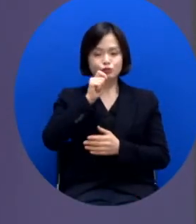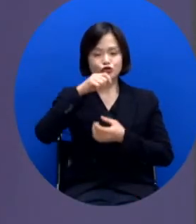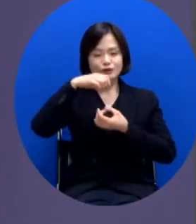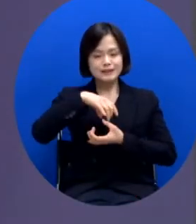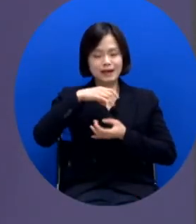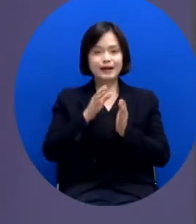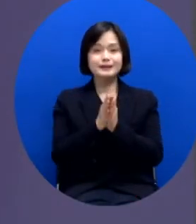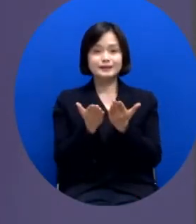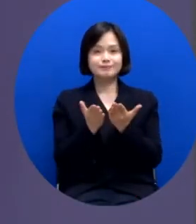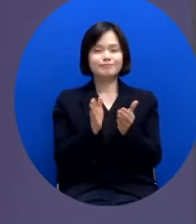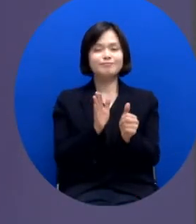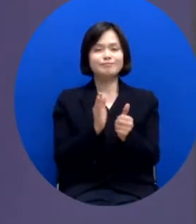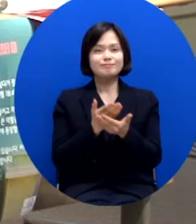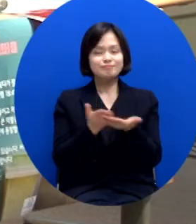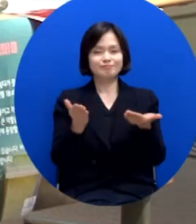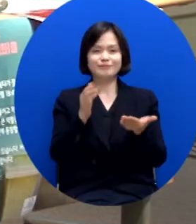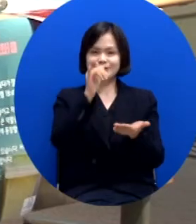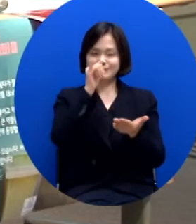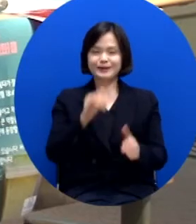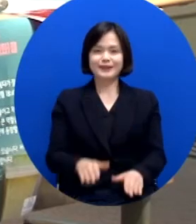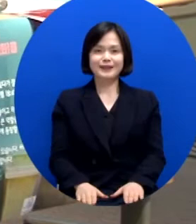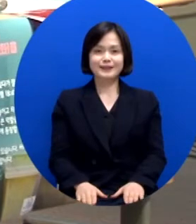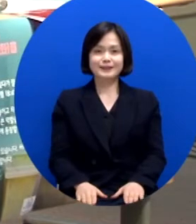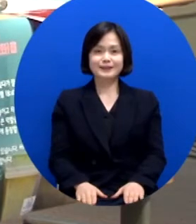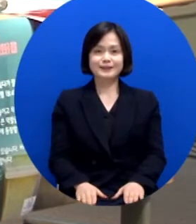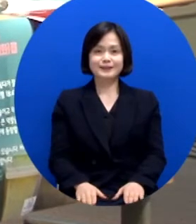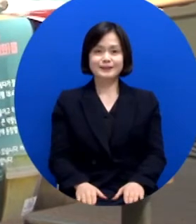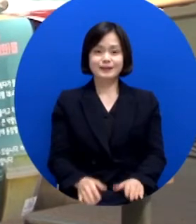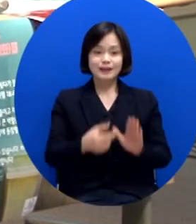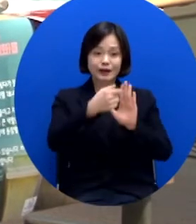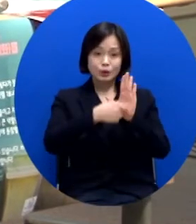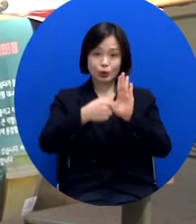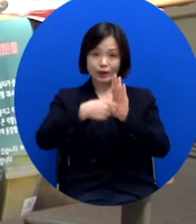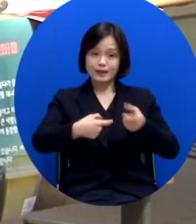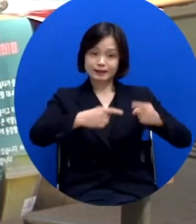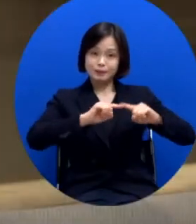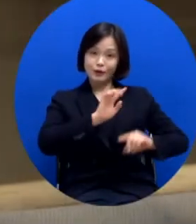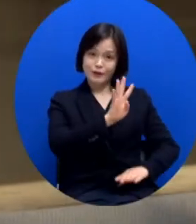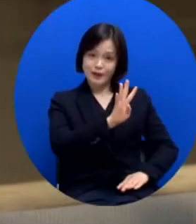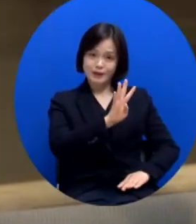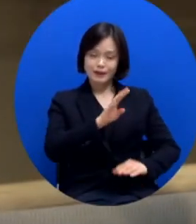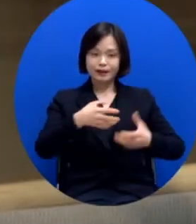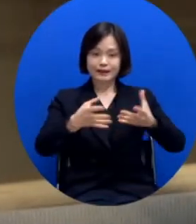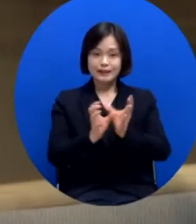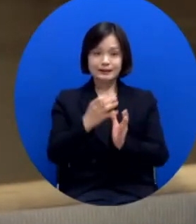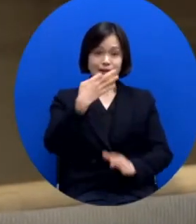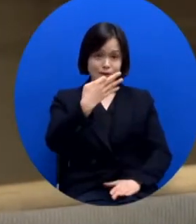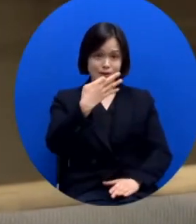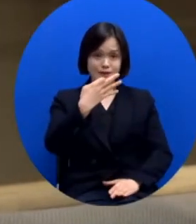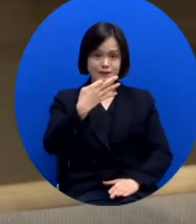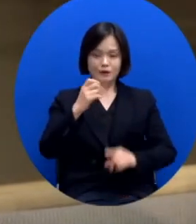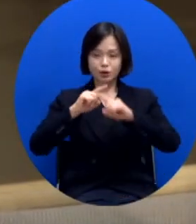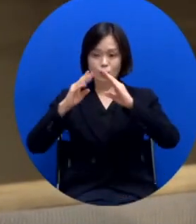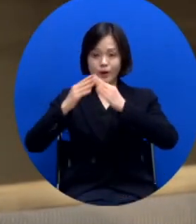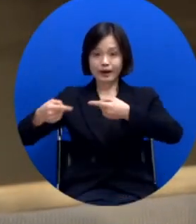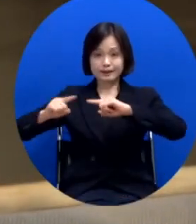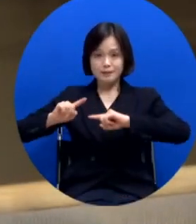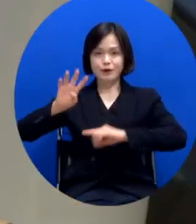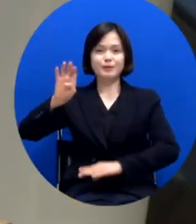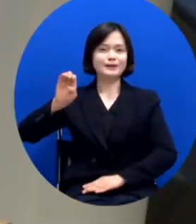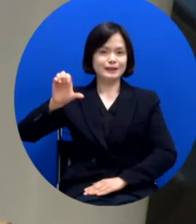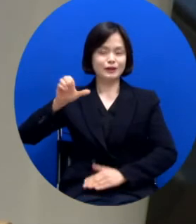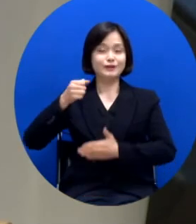사순절 묵상집도 제공합니다. 현재 주요 교단 4곳과 단체 14곳, 교회 45곳이 참여를